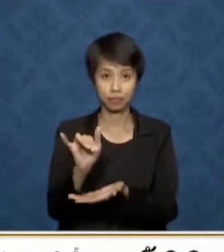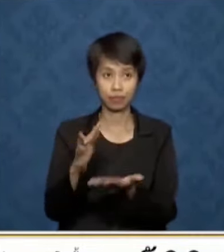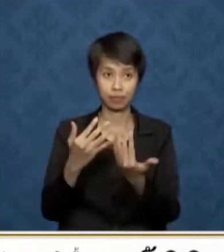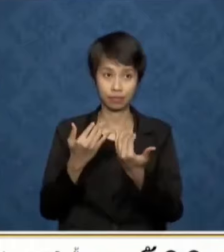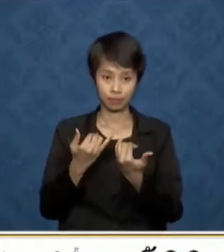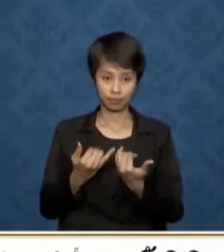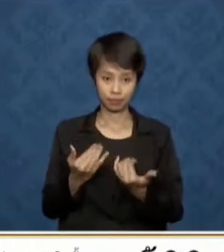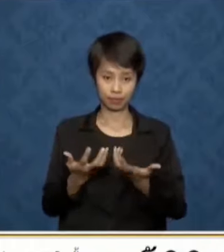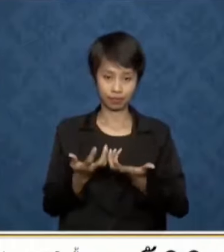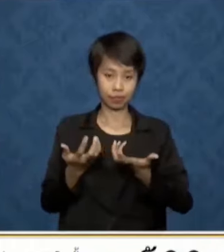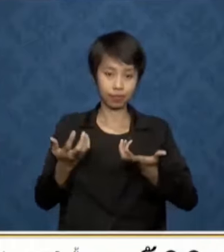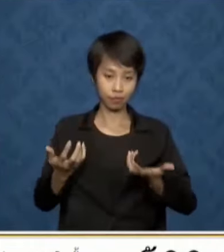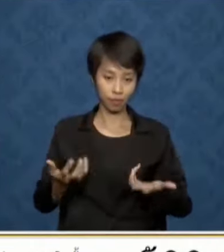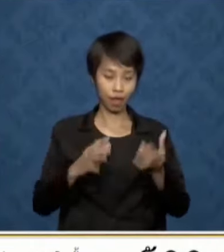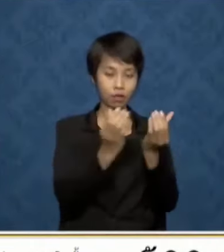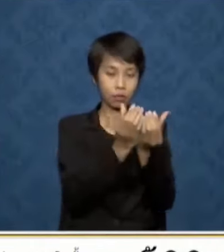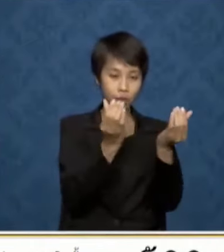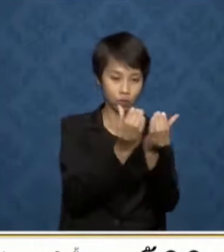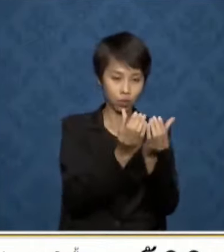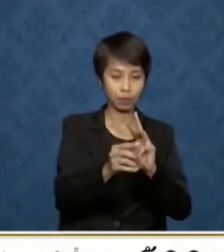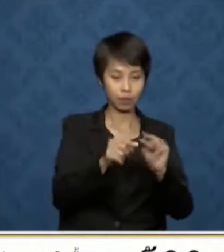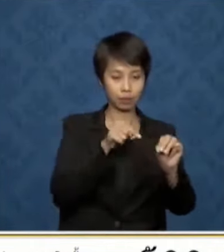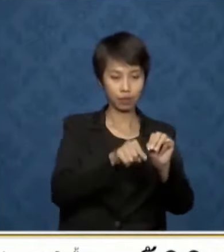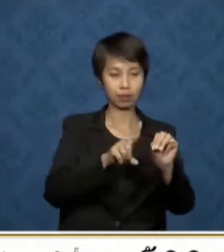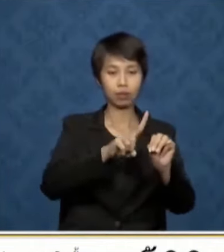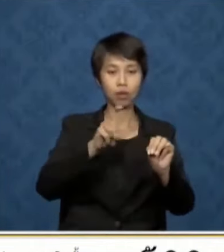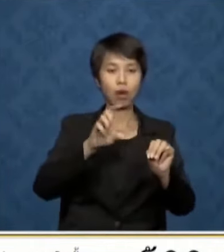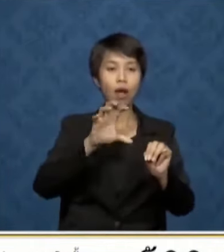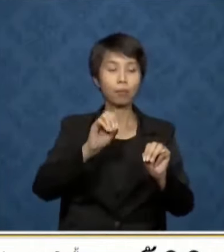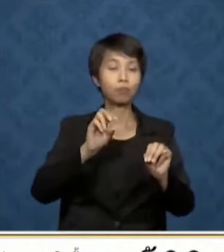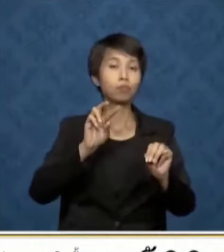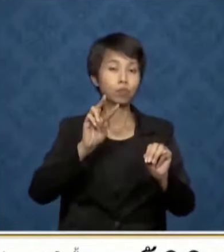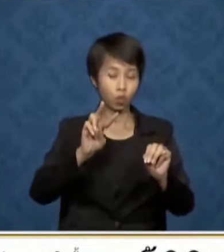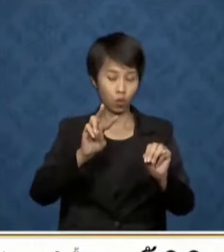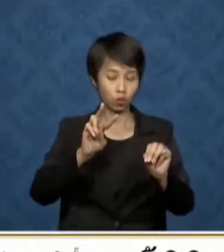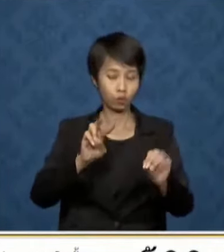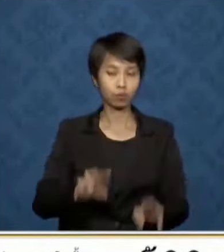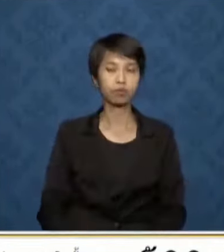ตแยกองประกอบของนมูมาตา 152 ออกมาสันิหนึ่